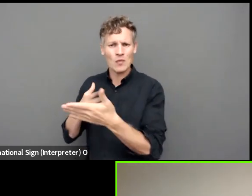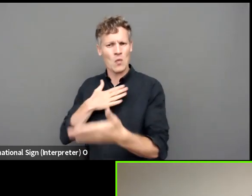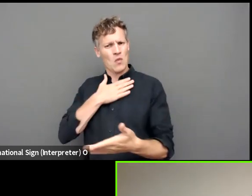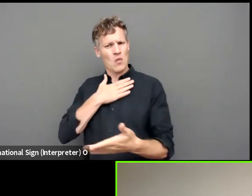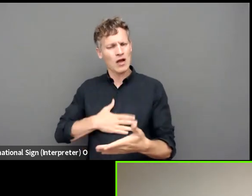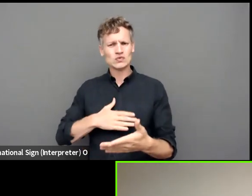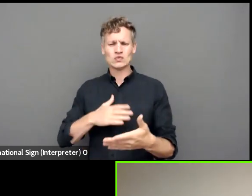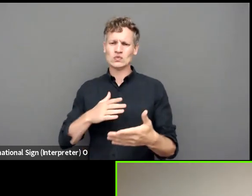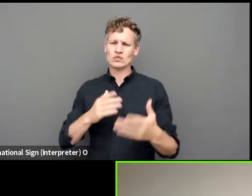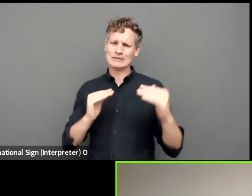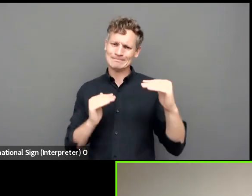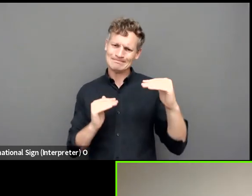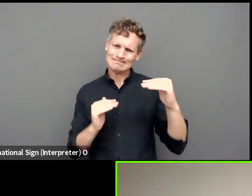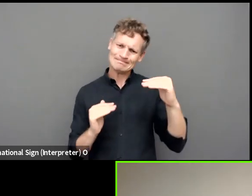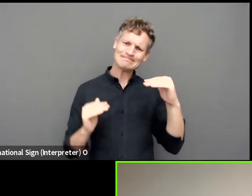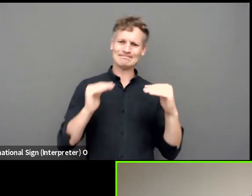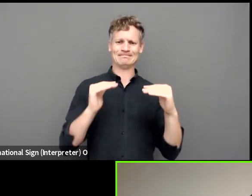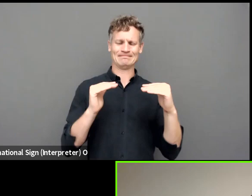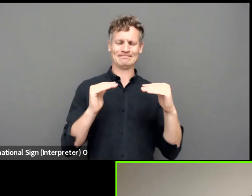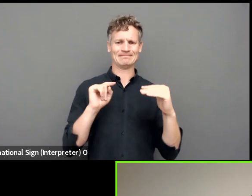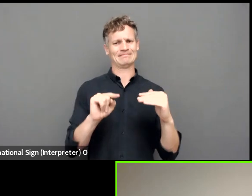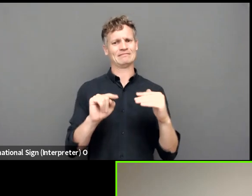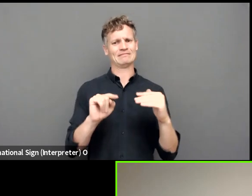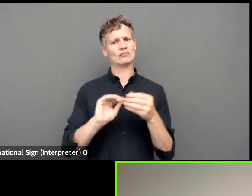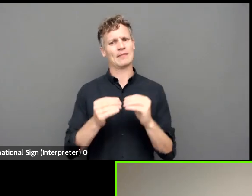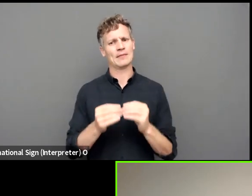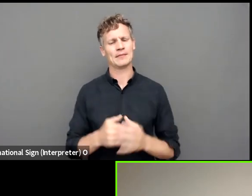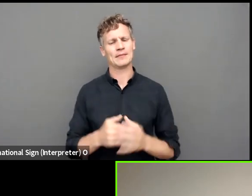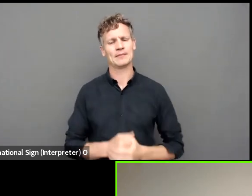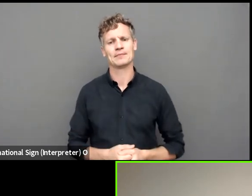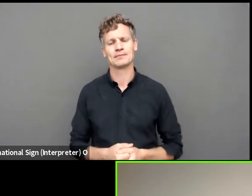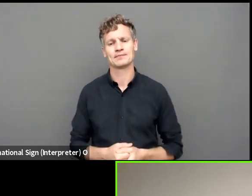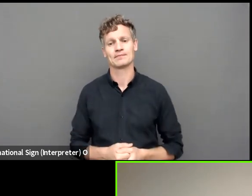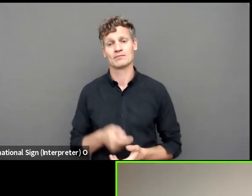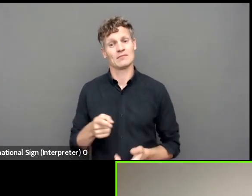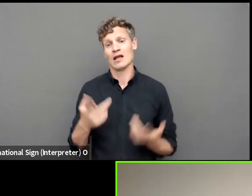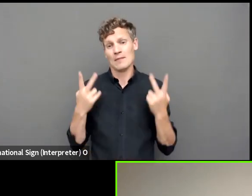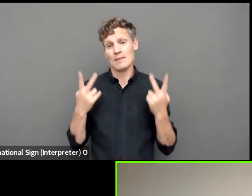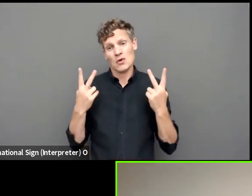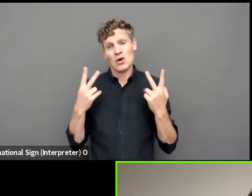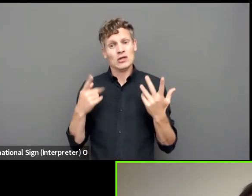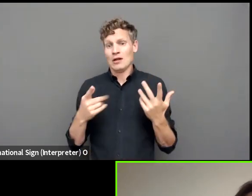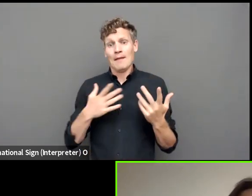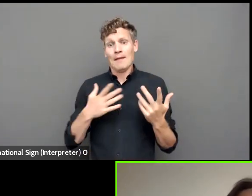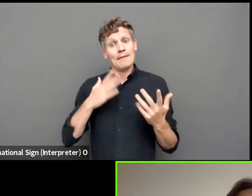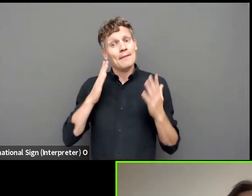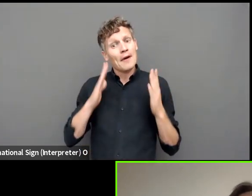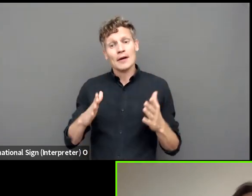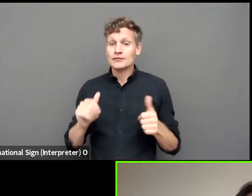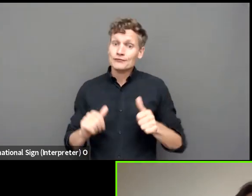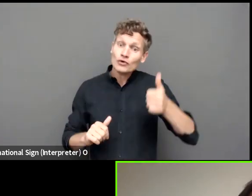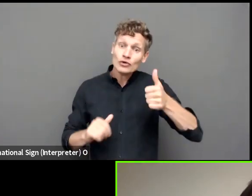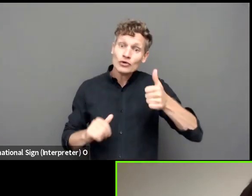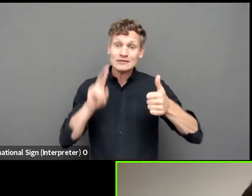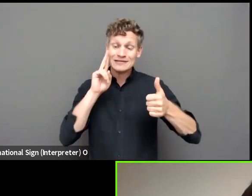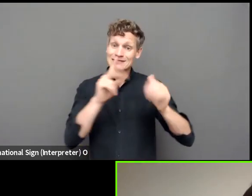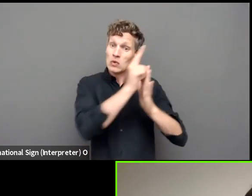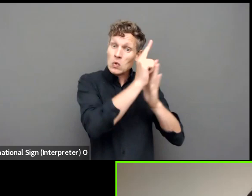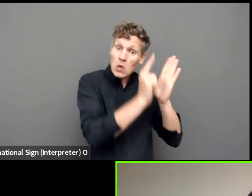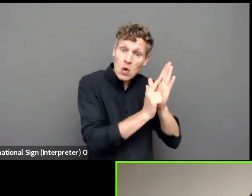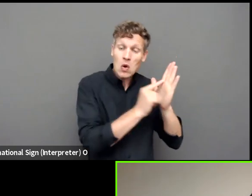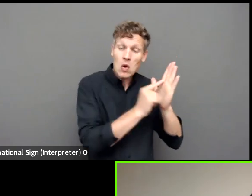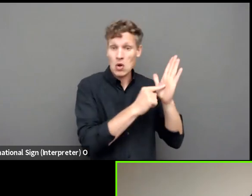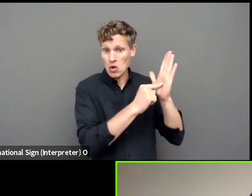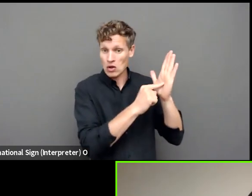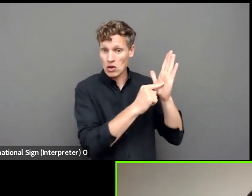des lois, donc, et aussi pour l'action de solidarité, essentiellement aussi, l'action dans